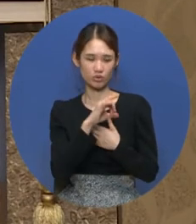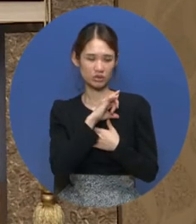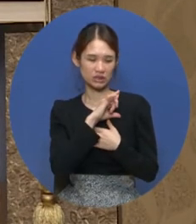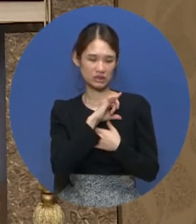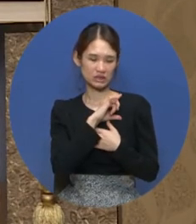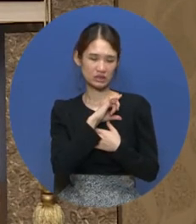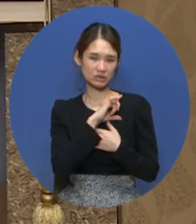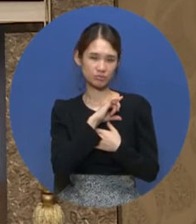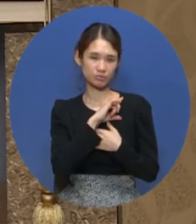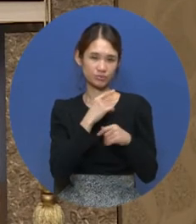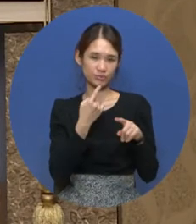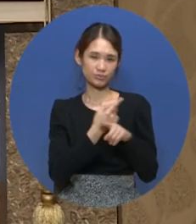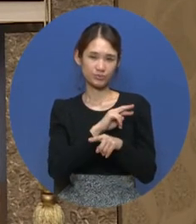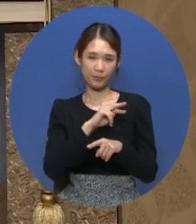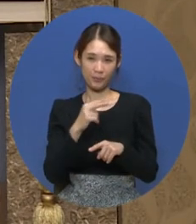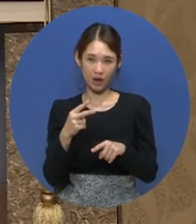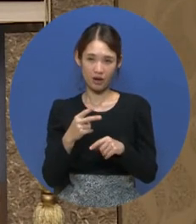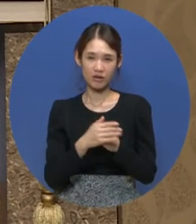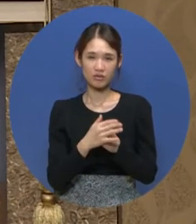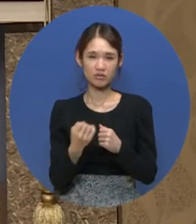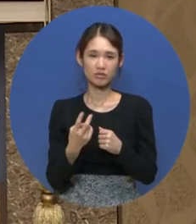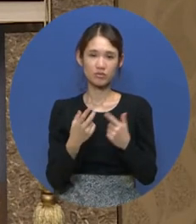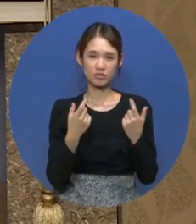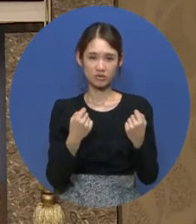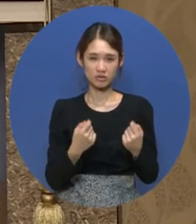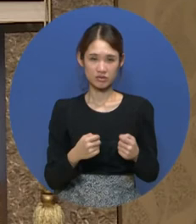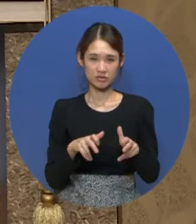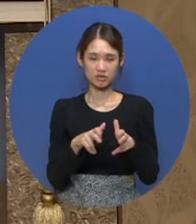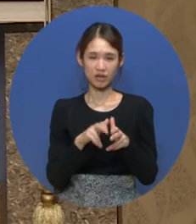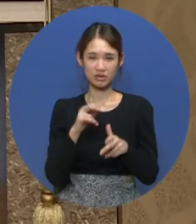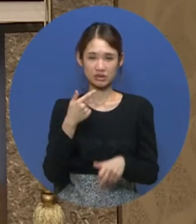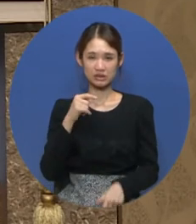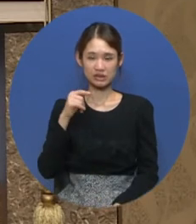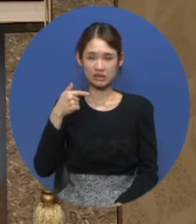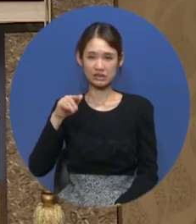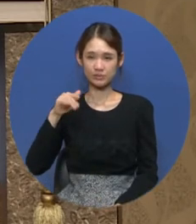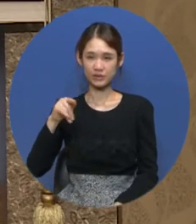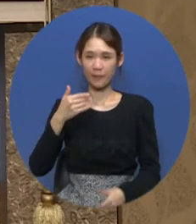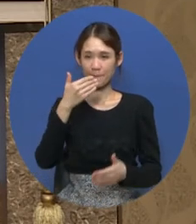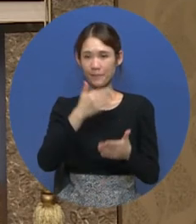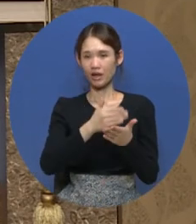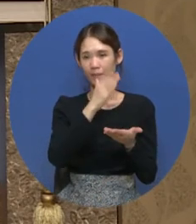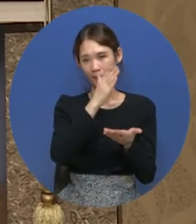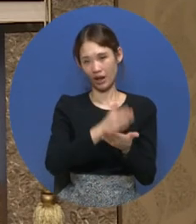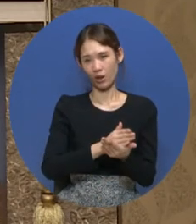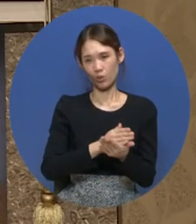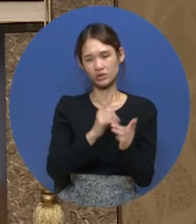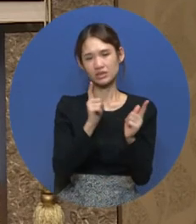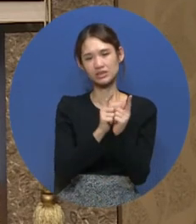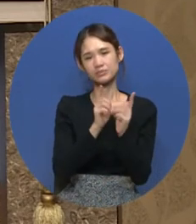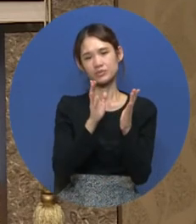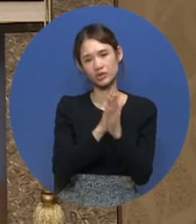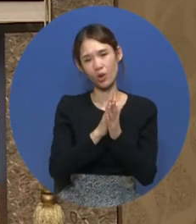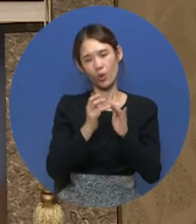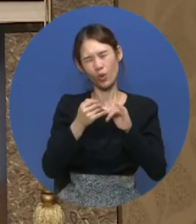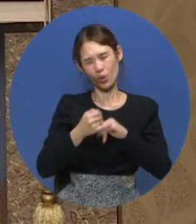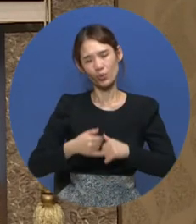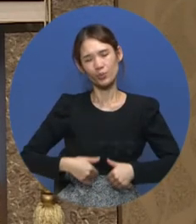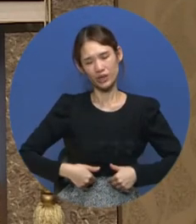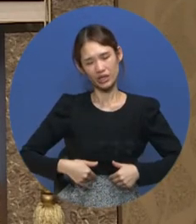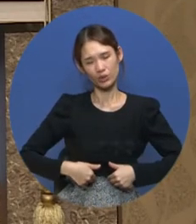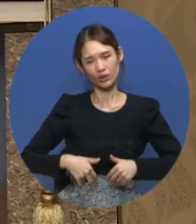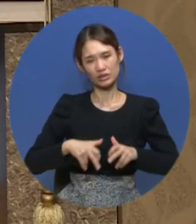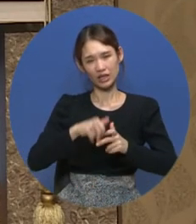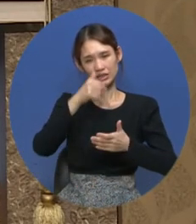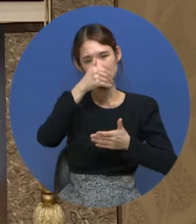뭐 명칭변경 이라든지 이러한 장애등급제 폐지 가 아닌 실질적으로 장애등급제 를